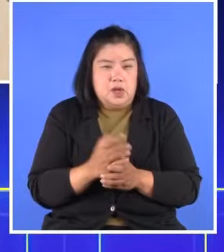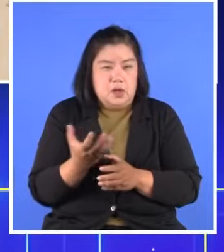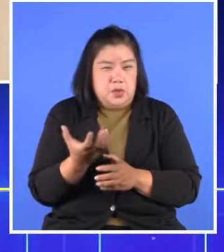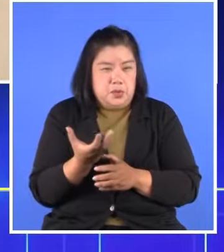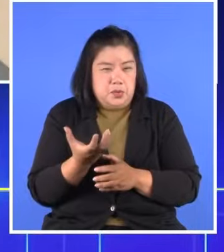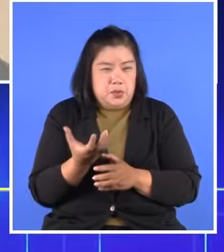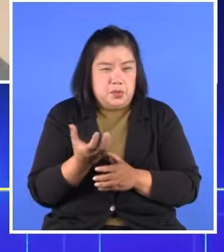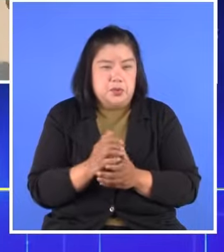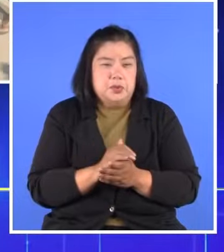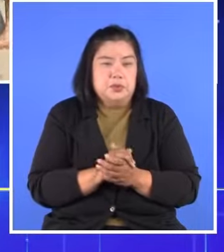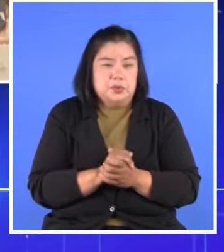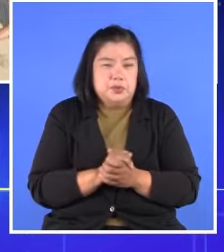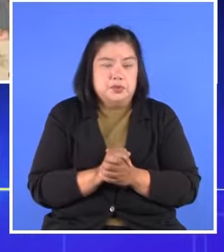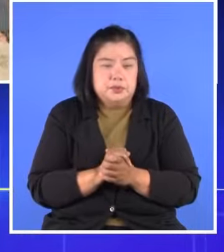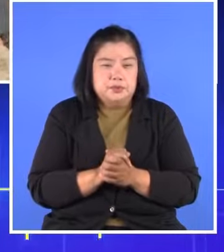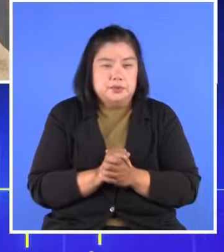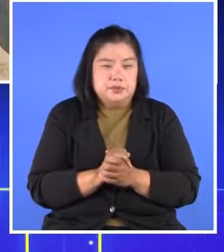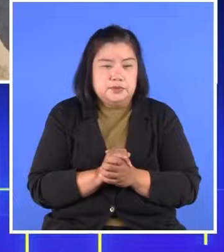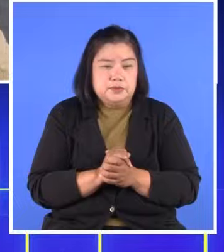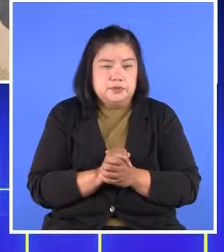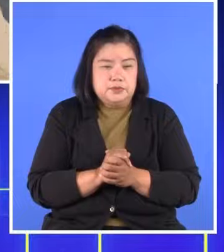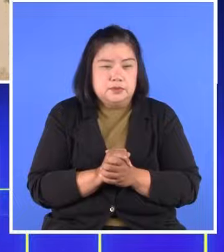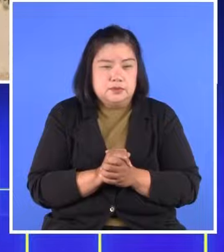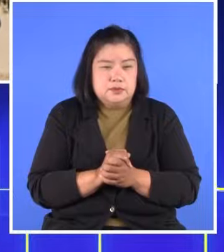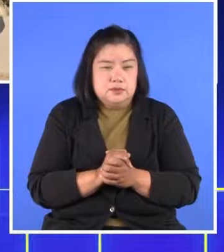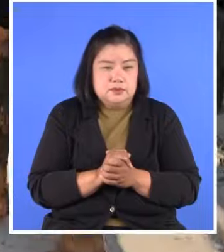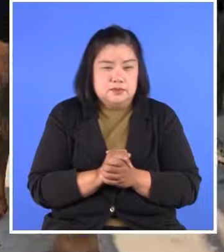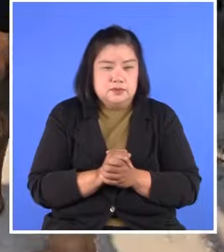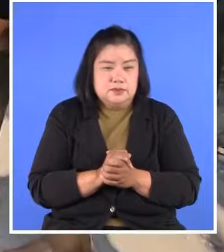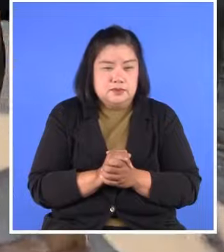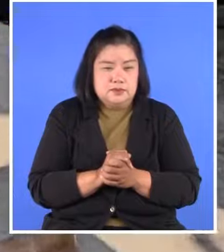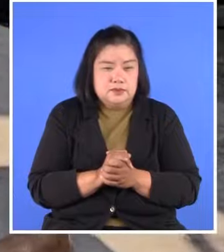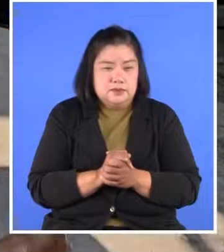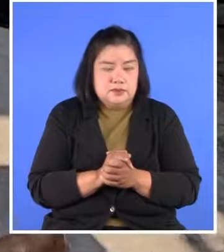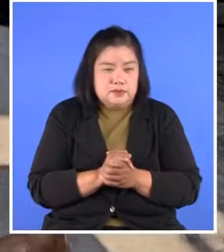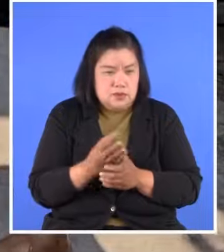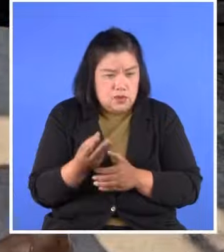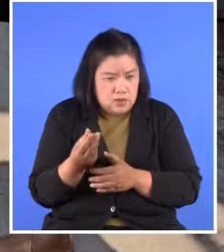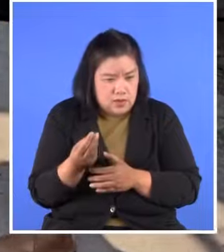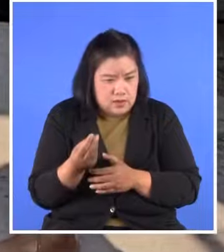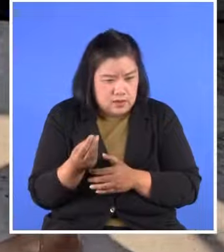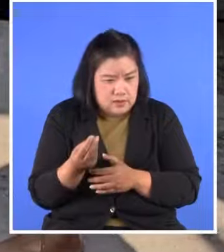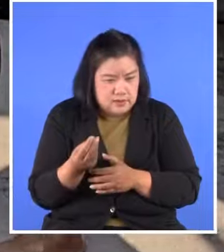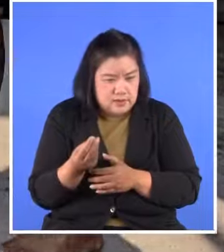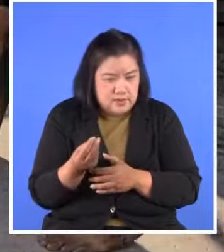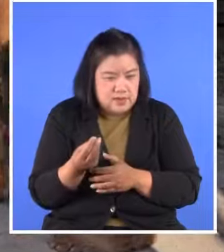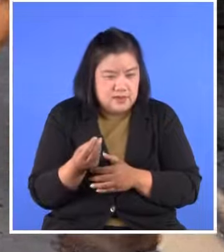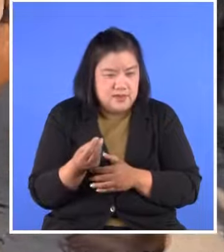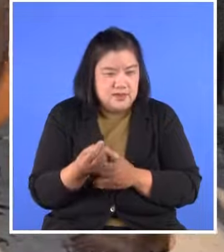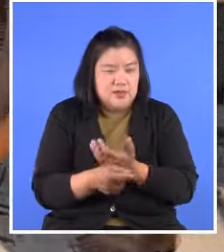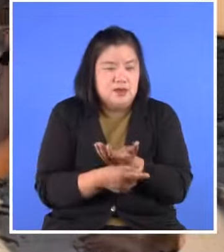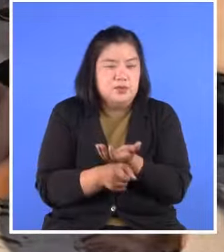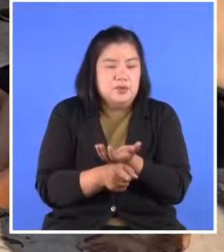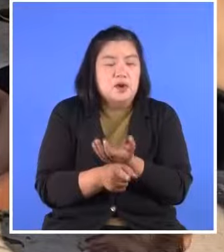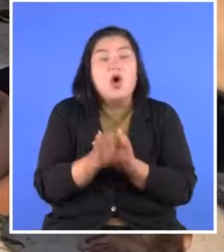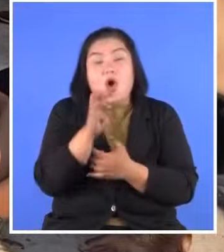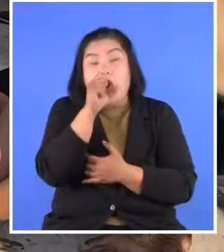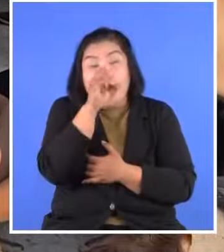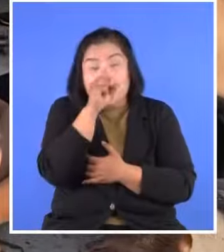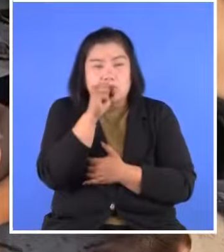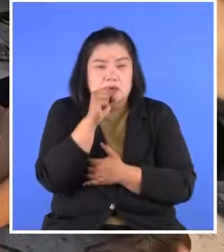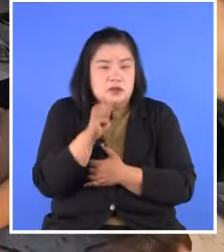ค่ะครับนั่นๆๆโอดูช่างดูตาช่างดิตาช่างเขาให้ช่างปลาไปช่างจระเข้ก็ยืมแม่ค้าในตลาด